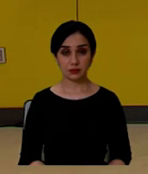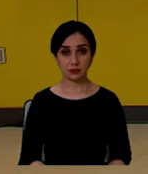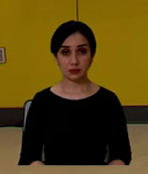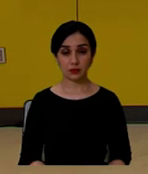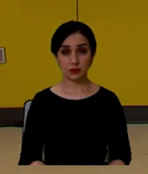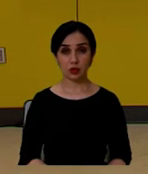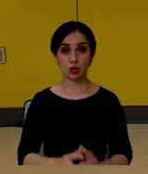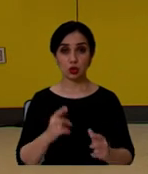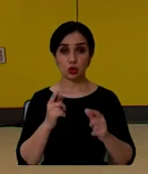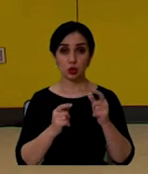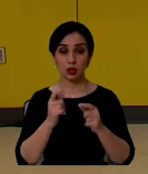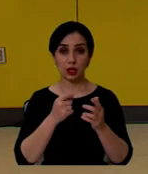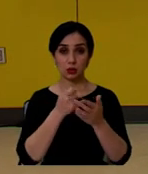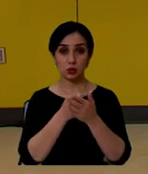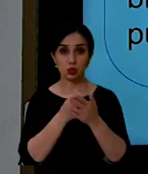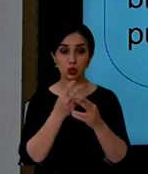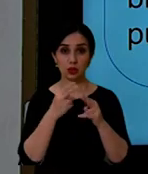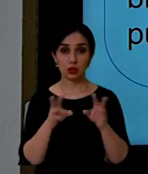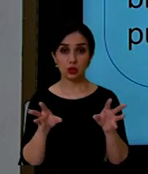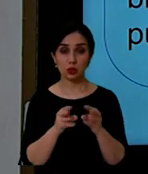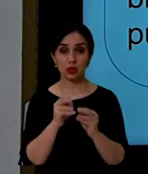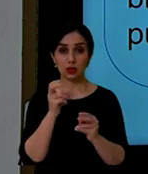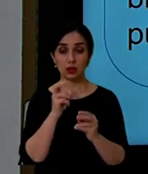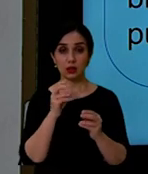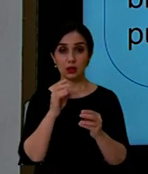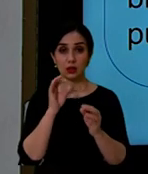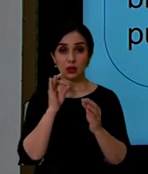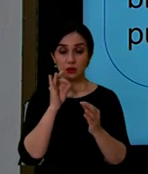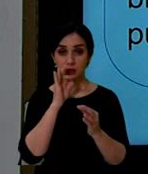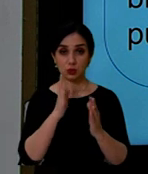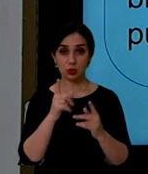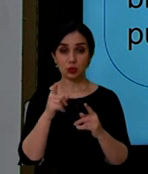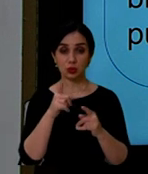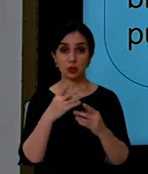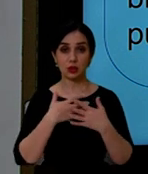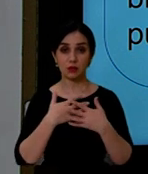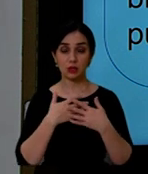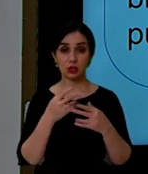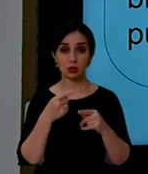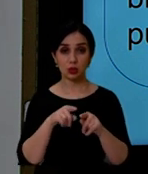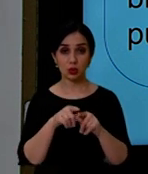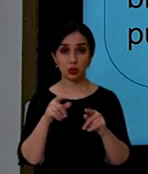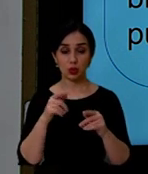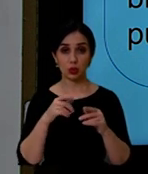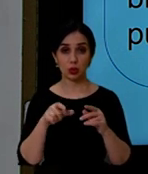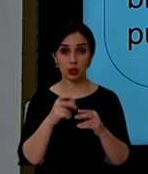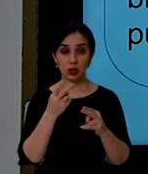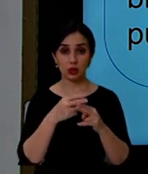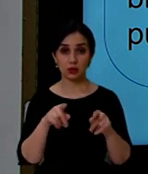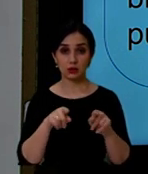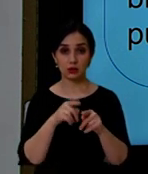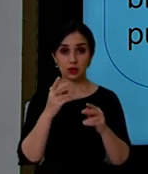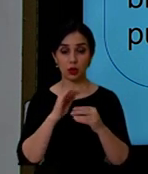Sut emizuvchilar sinfiga keladigan bo'lsak, ularning nafas yo'llari kiprikchali epiteliy